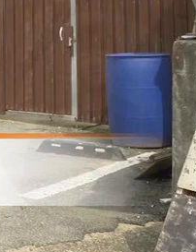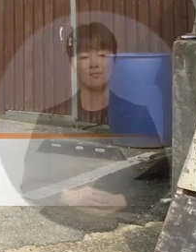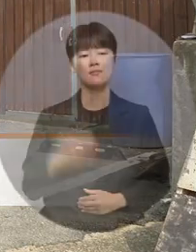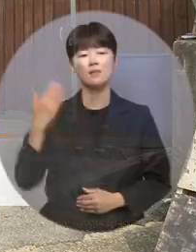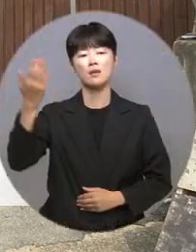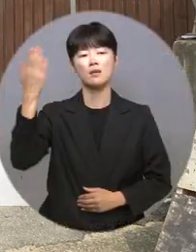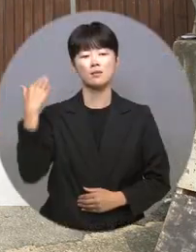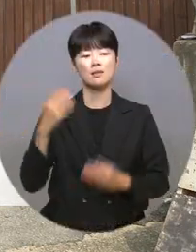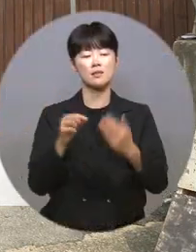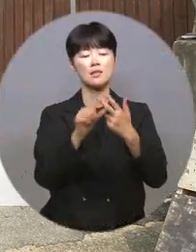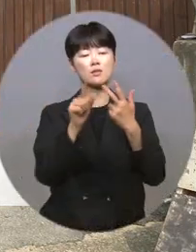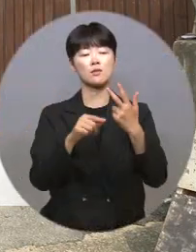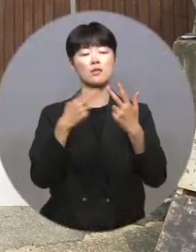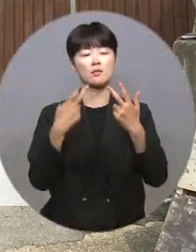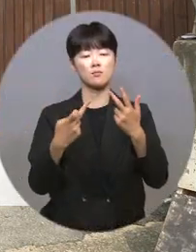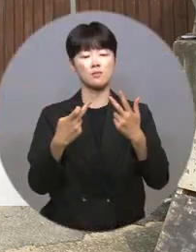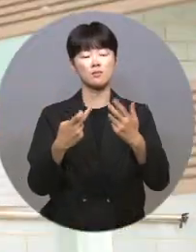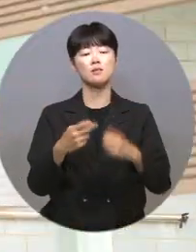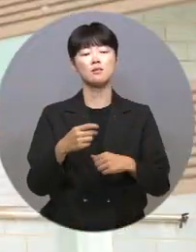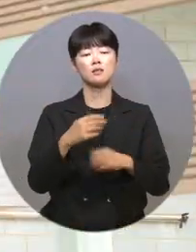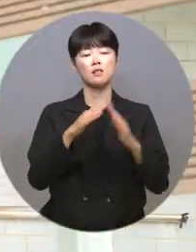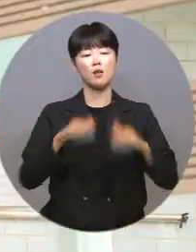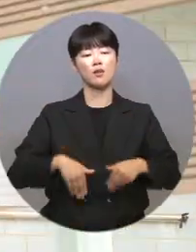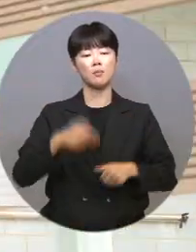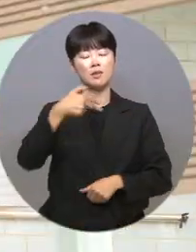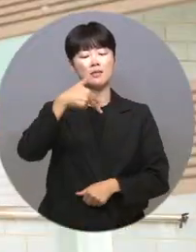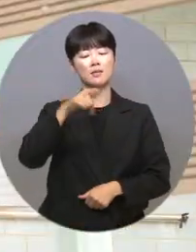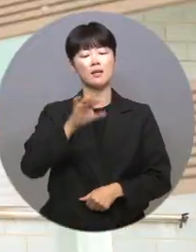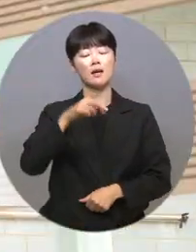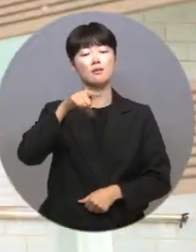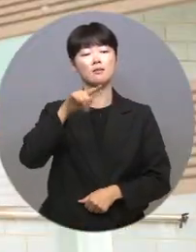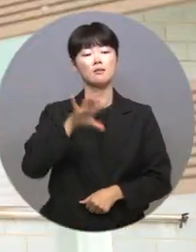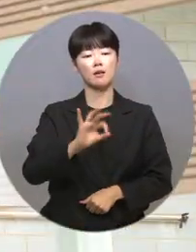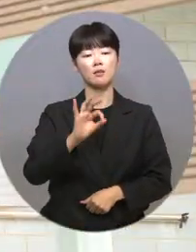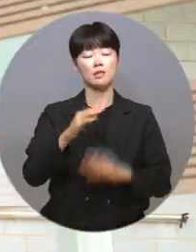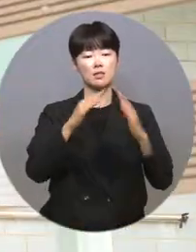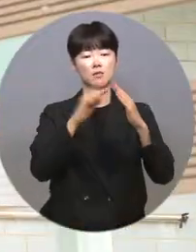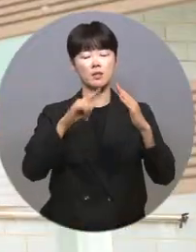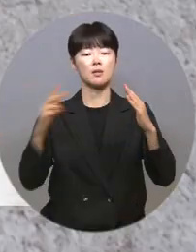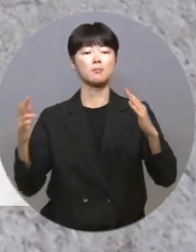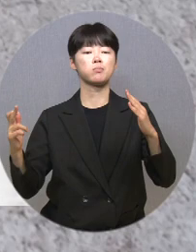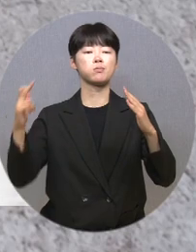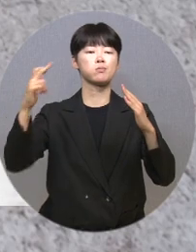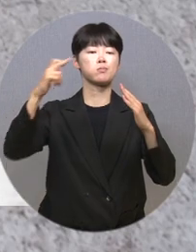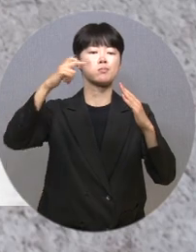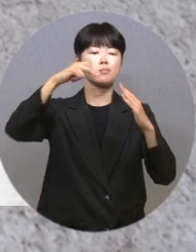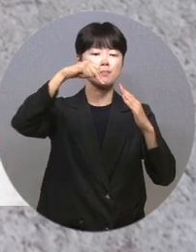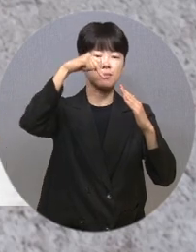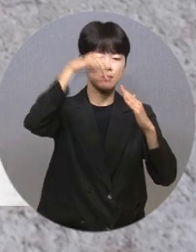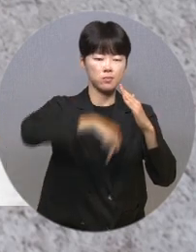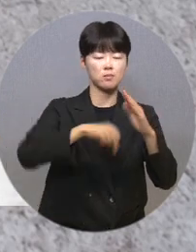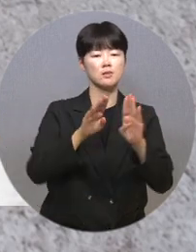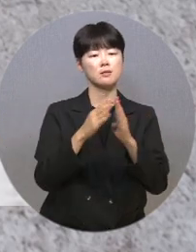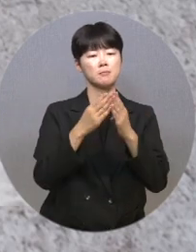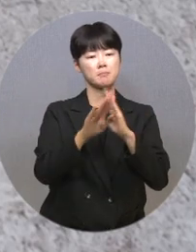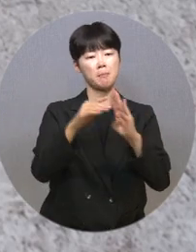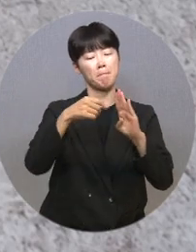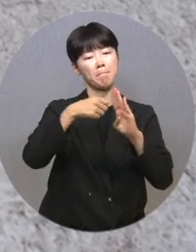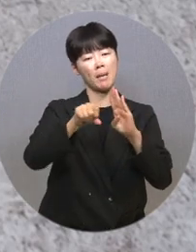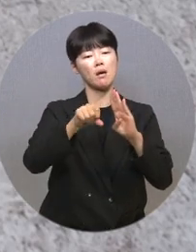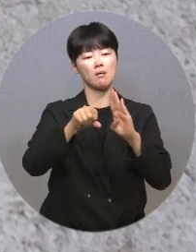지난 7월 12일 전남의 장성은 한 가정집에 포탄 파편이 날아와 지붕을 뚫고 철로된 현관문까지 찢어지는